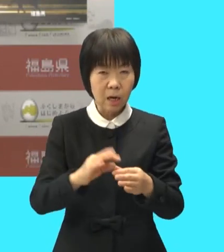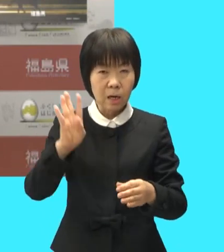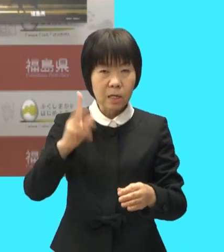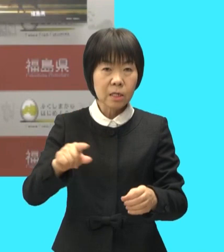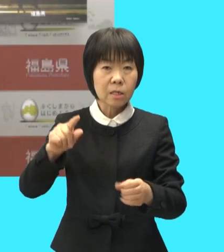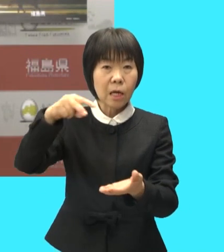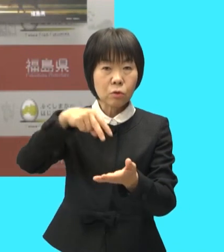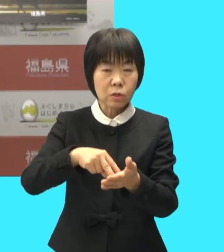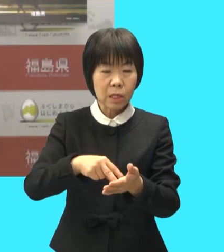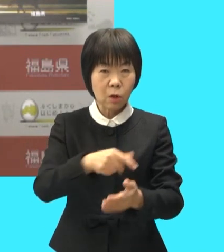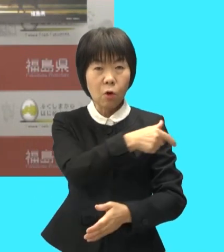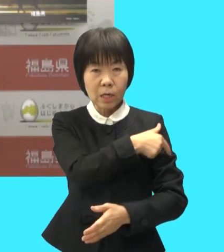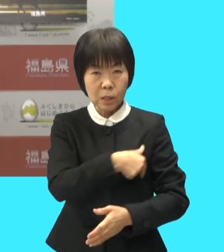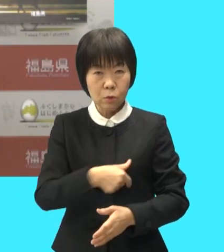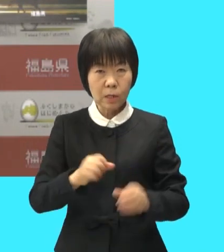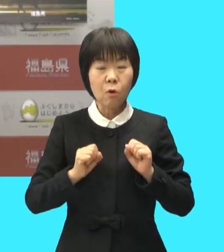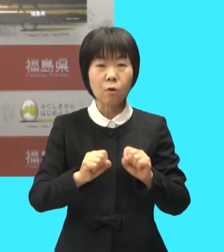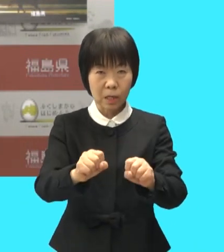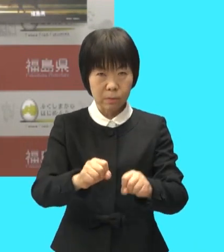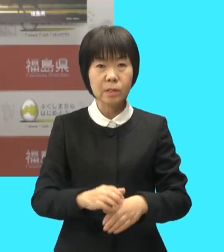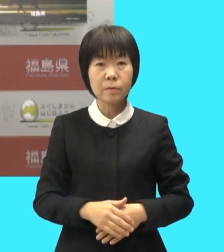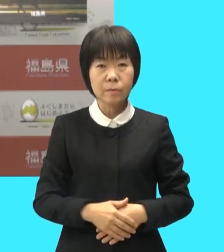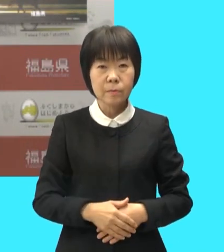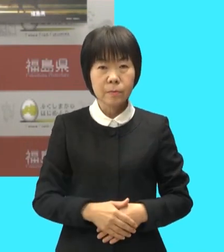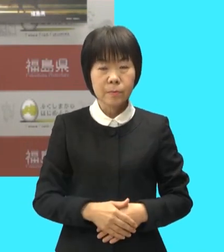ての役割を果たしてまいります。